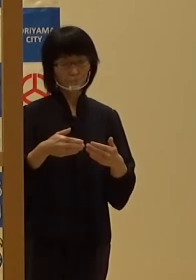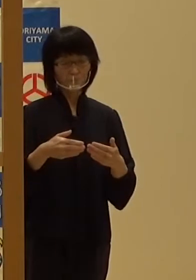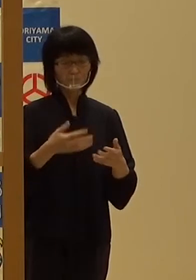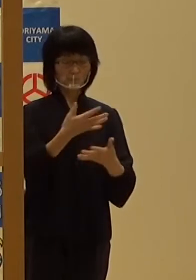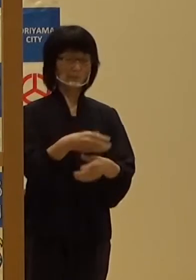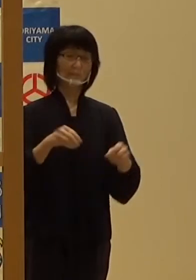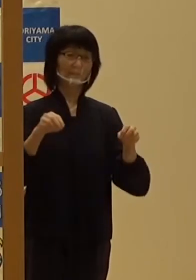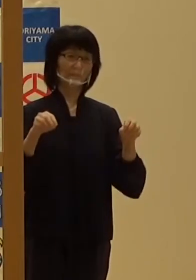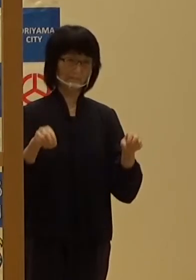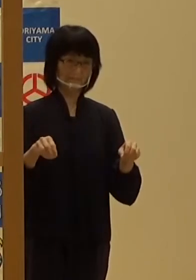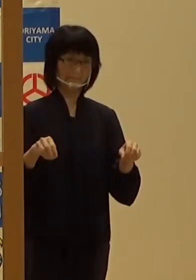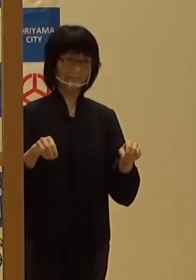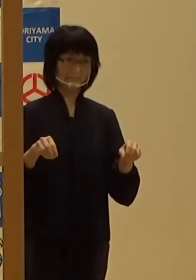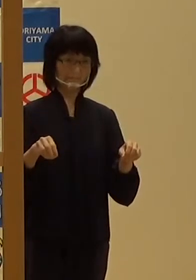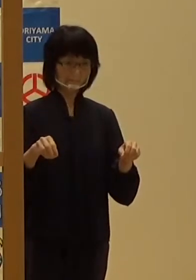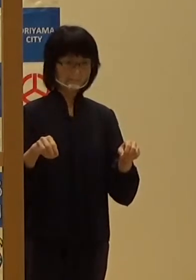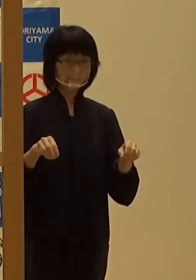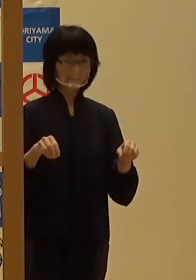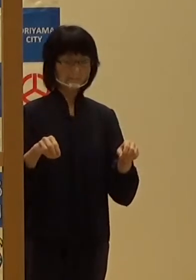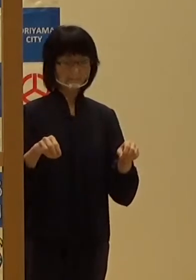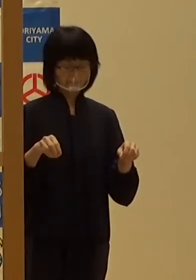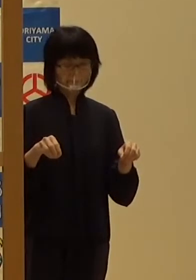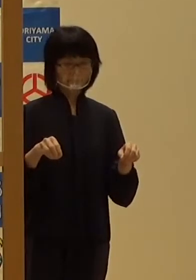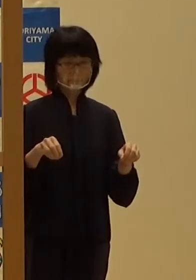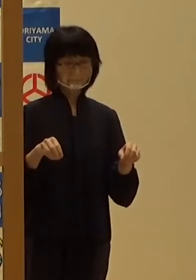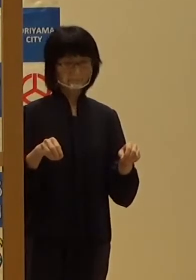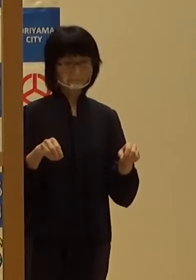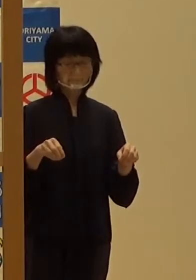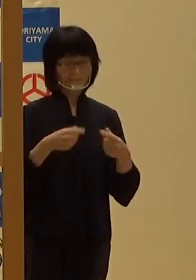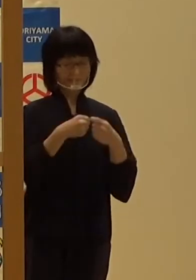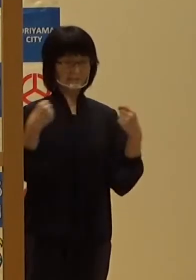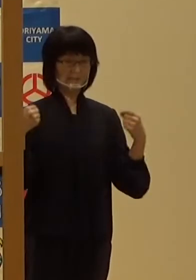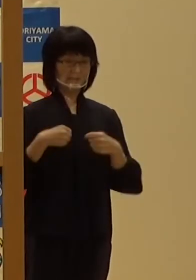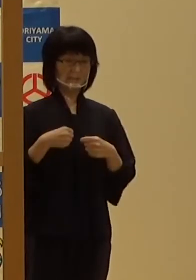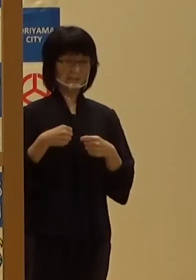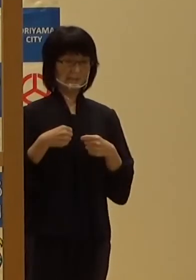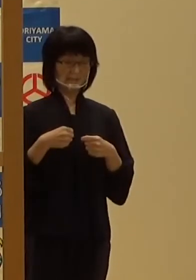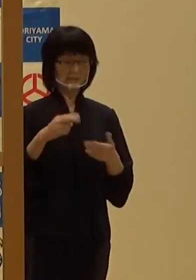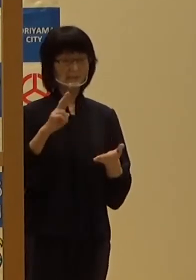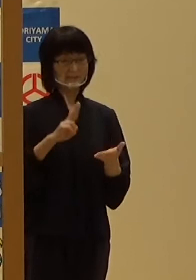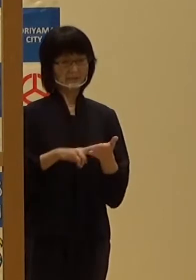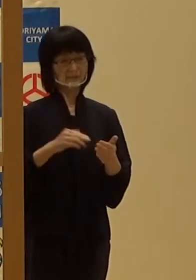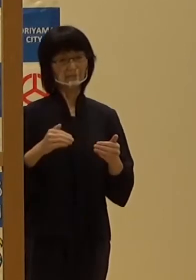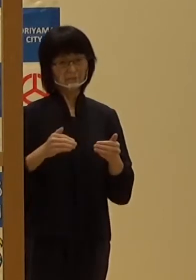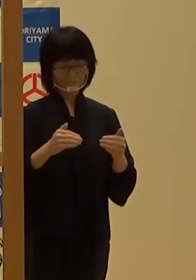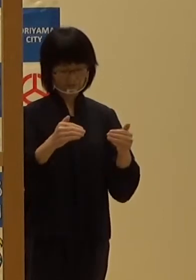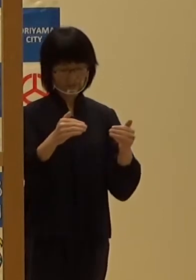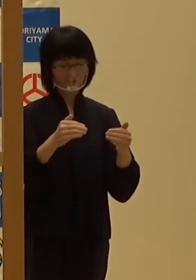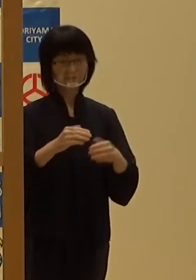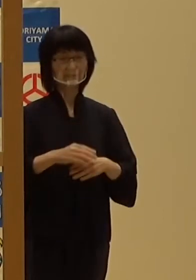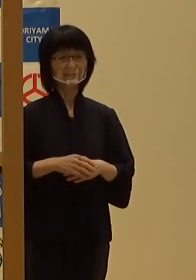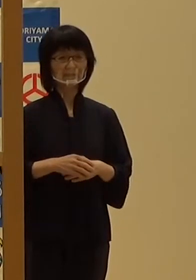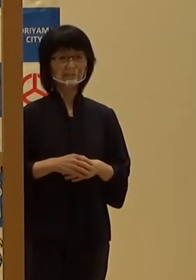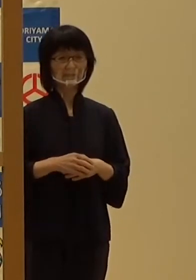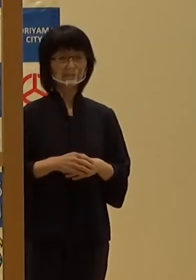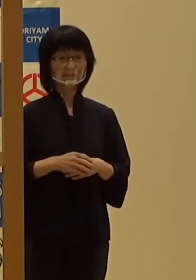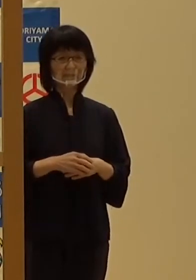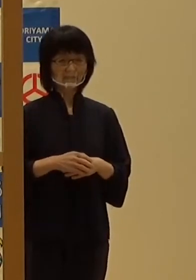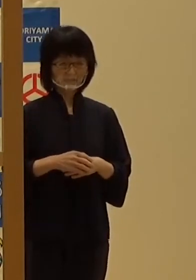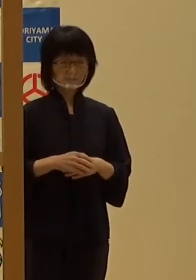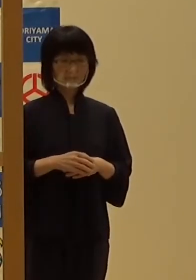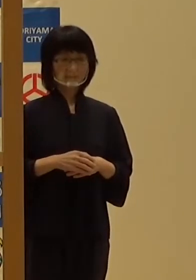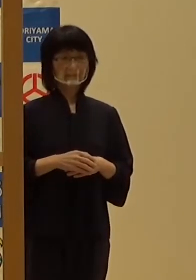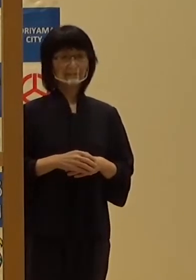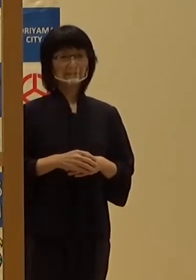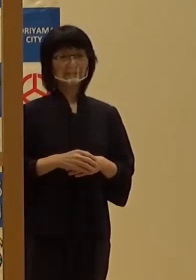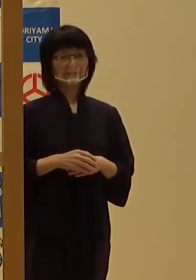定の締結など、事業者として正式決定に向けた協議を進めてまいることとしております。なお、本件につきまし